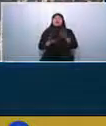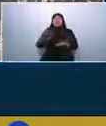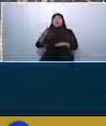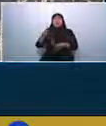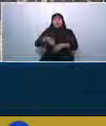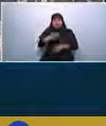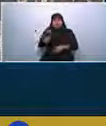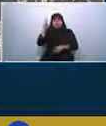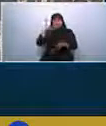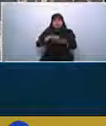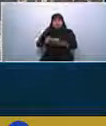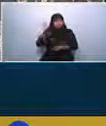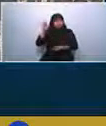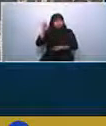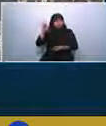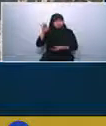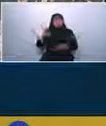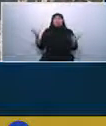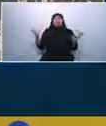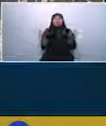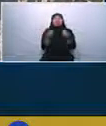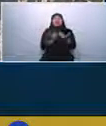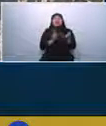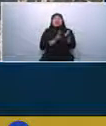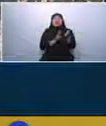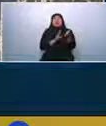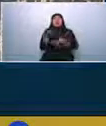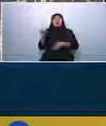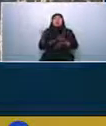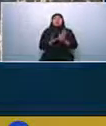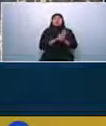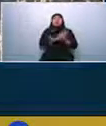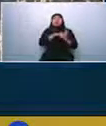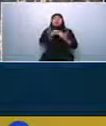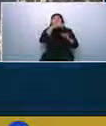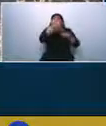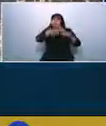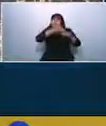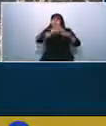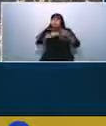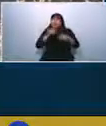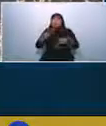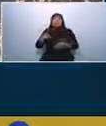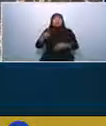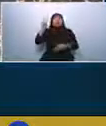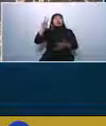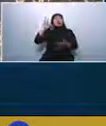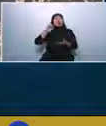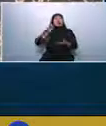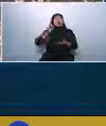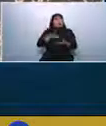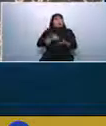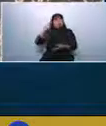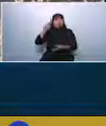jumlah perkara yang didaftarkan melalui e-court pada tahun 2020 meningkat